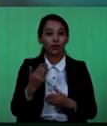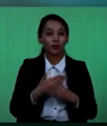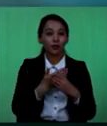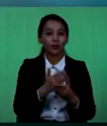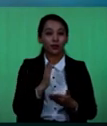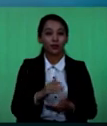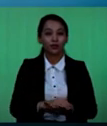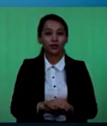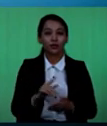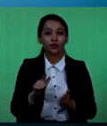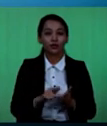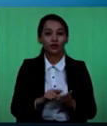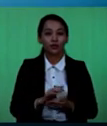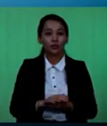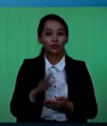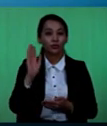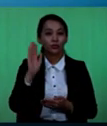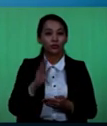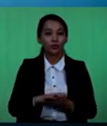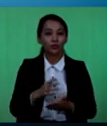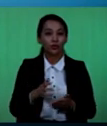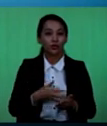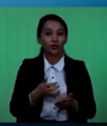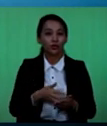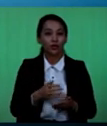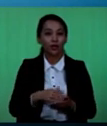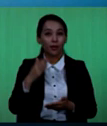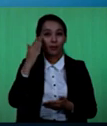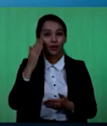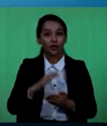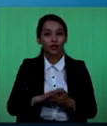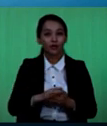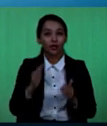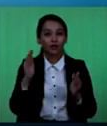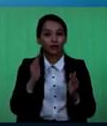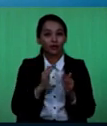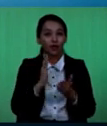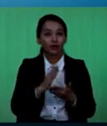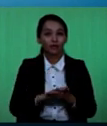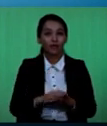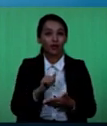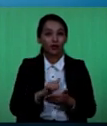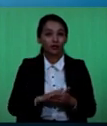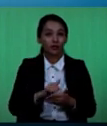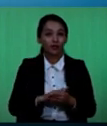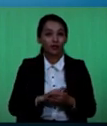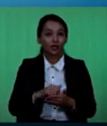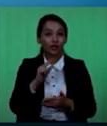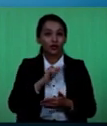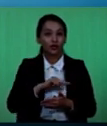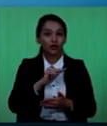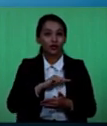beradi. 7. Suv. Suv yetishmasligi miya hajmini kichraytiradi. Bu esa uning ishlash